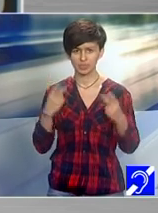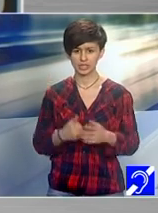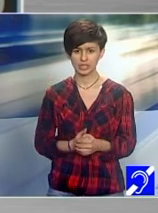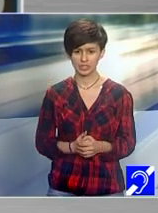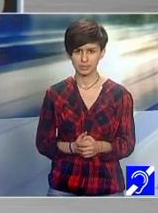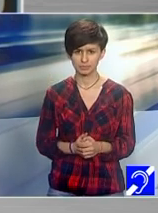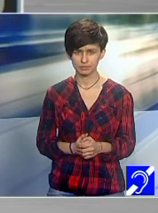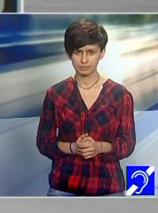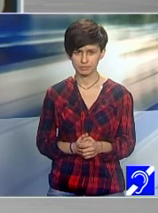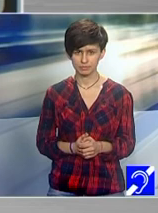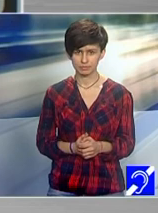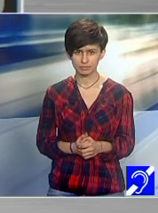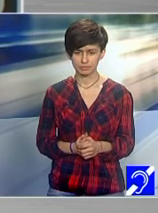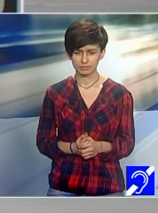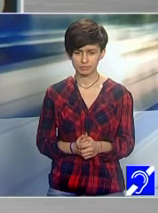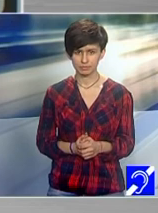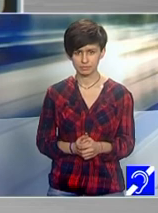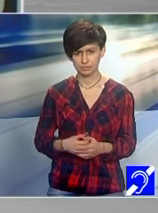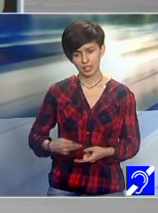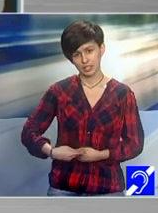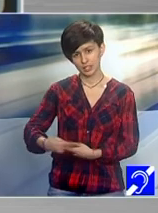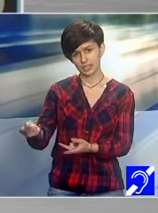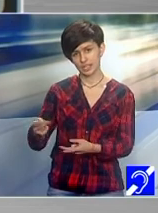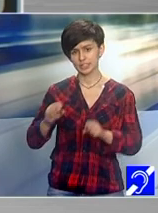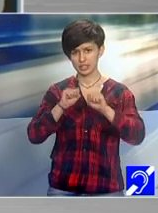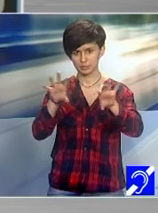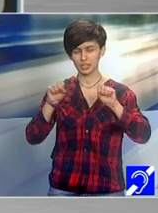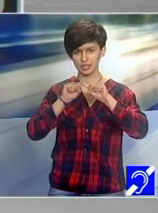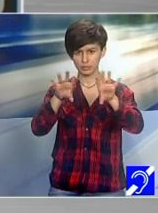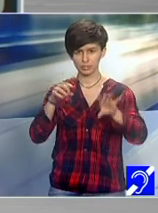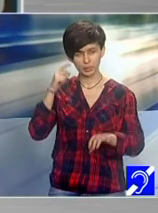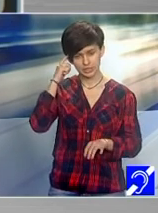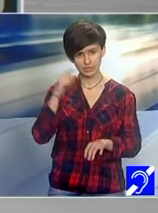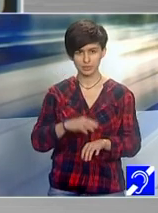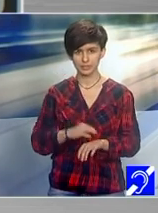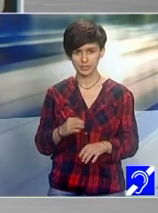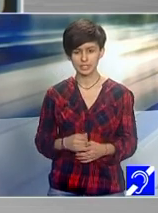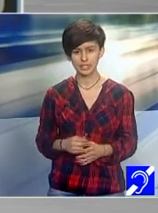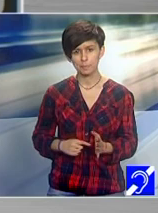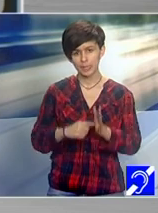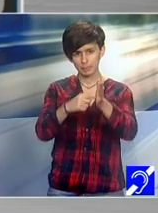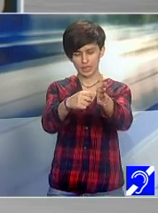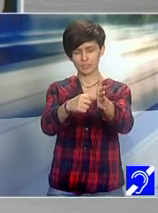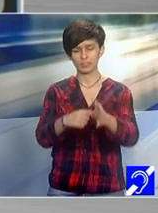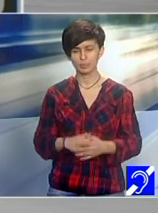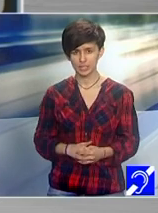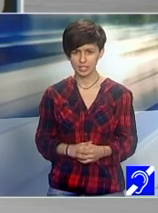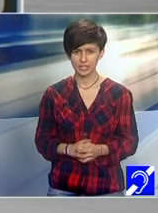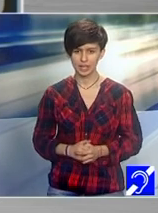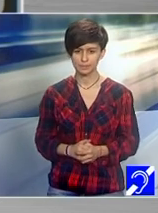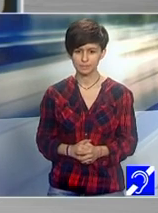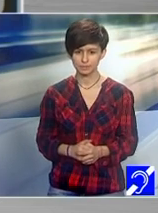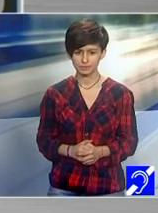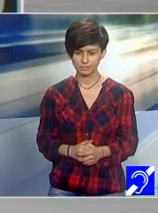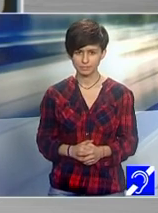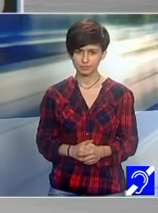brokeraj. Deci, transmitem informațiile despre invențiile pe care le vom prezenta în stand cu